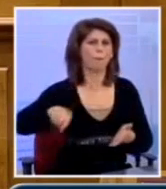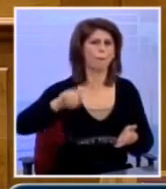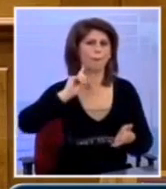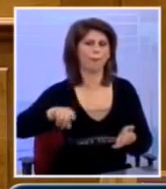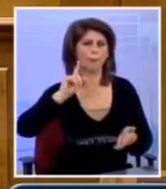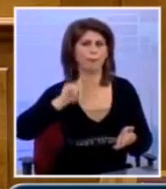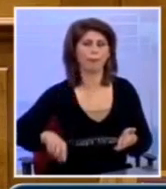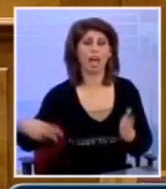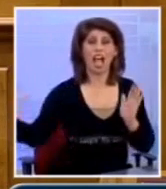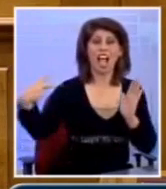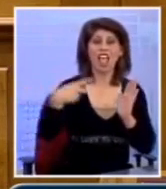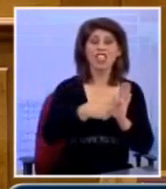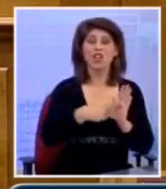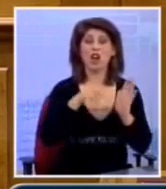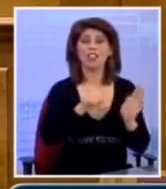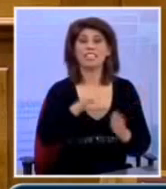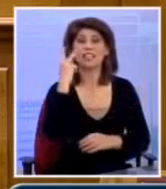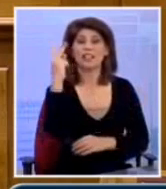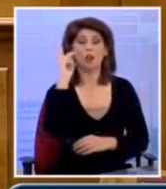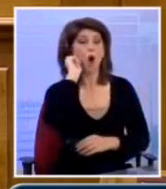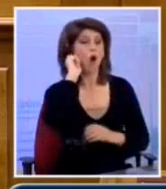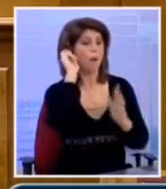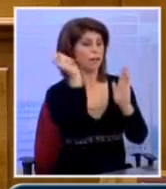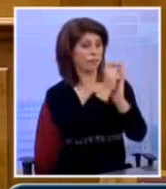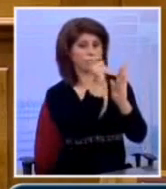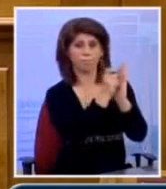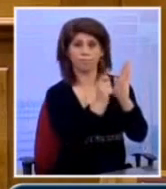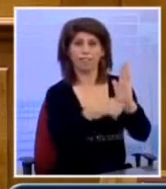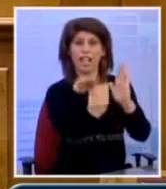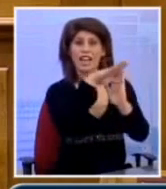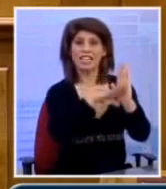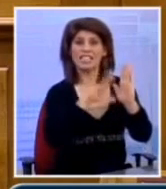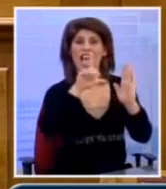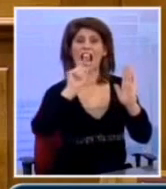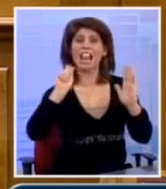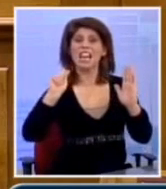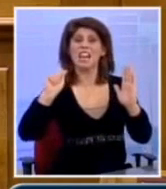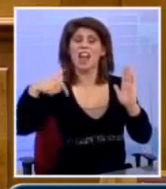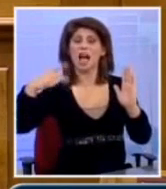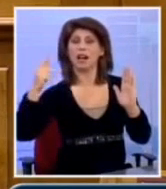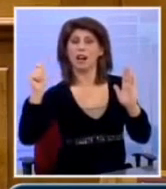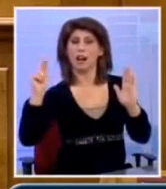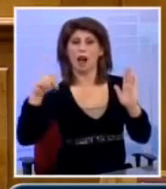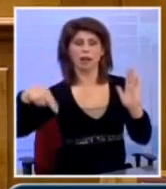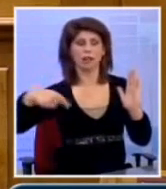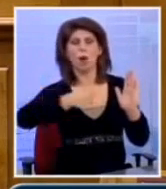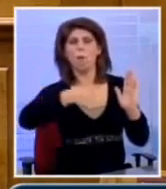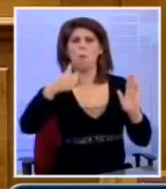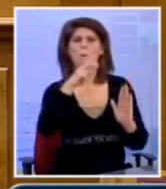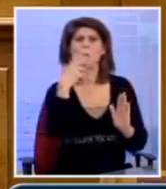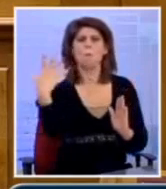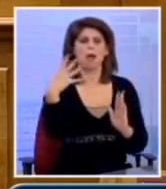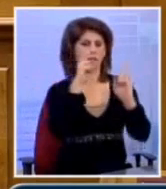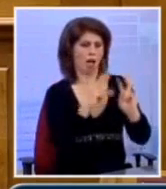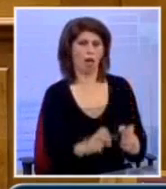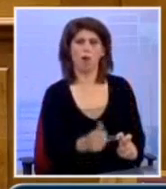Από τα 2.062 ονόματα της λίστας Λαγκάρτ έχουν ελεγχθεί μόλις 25.